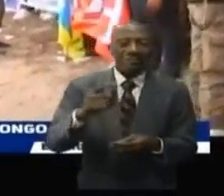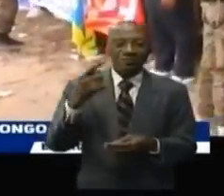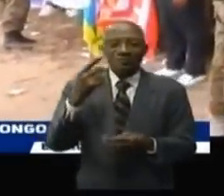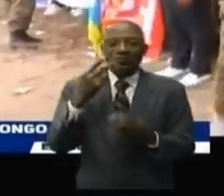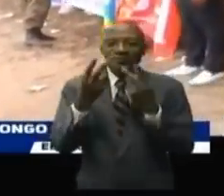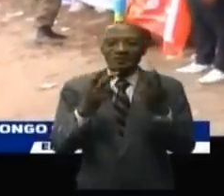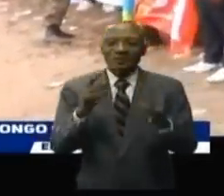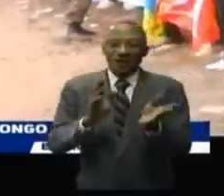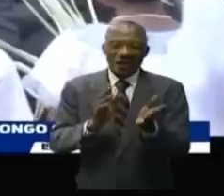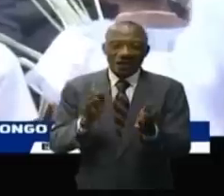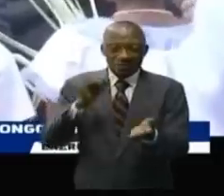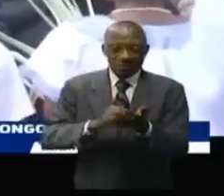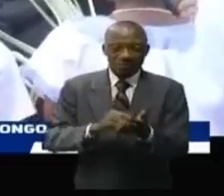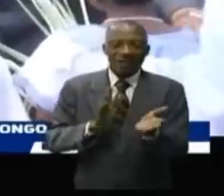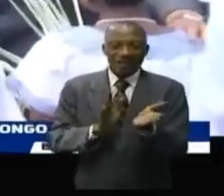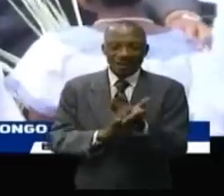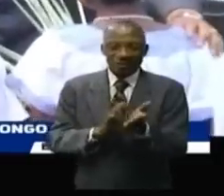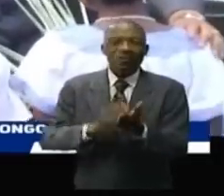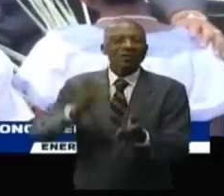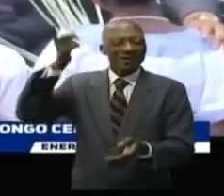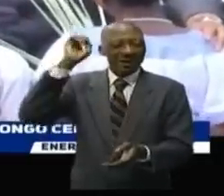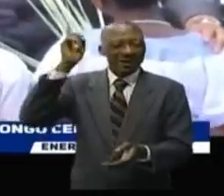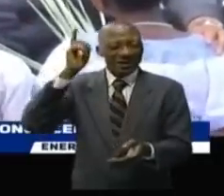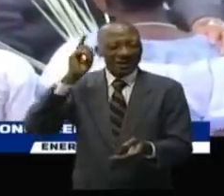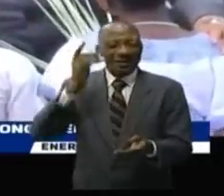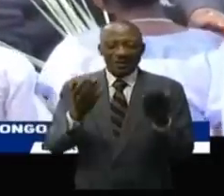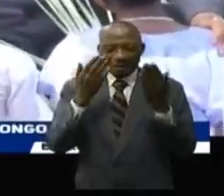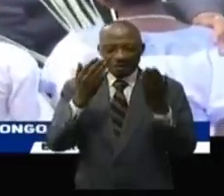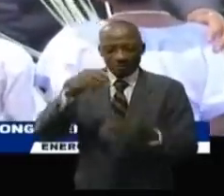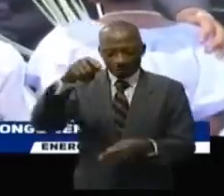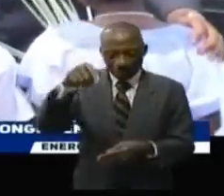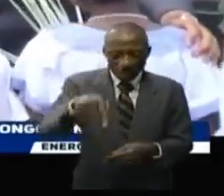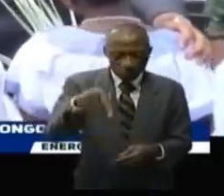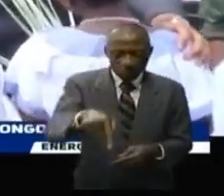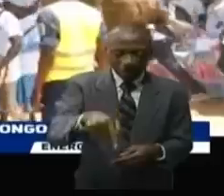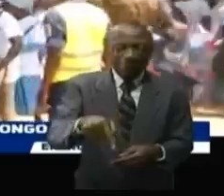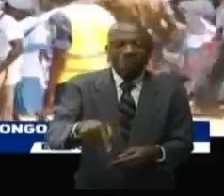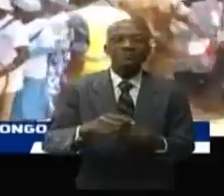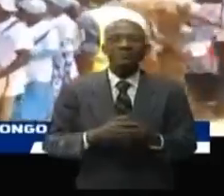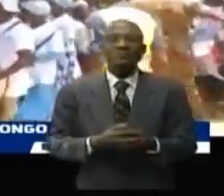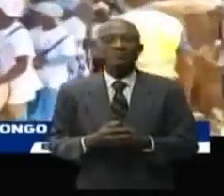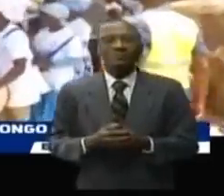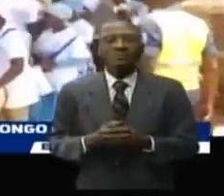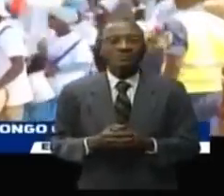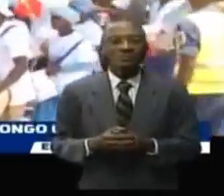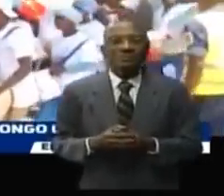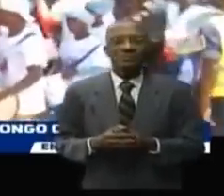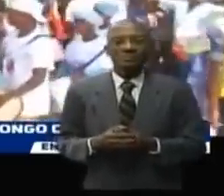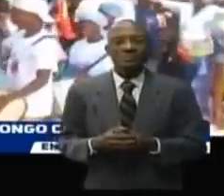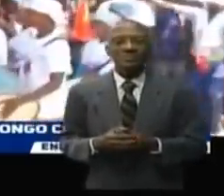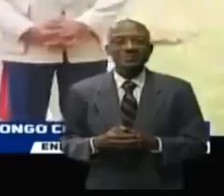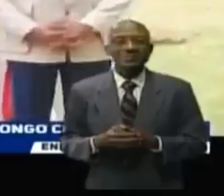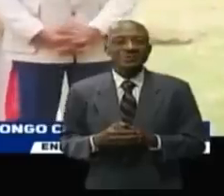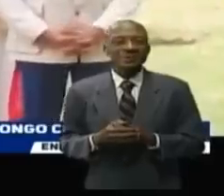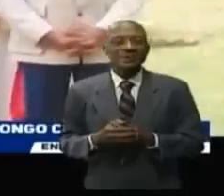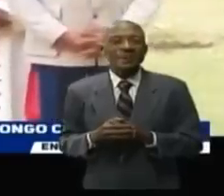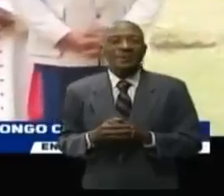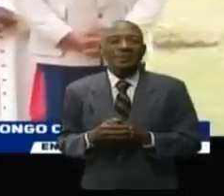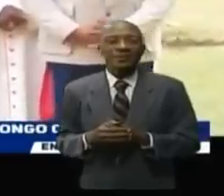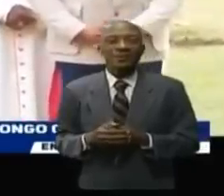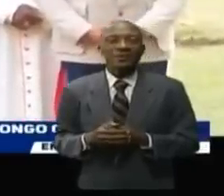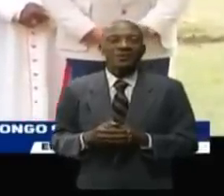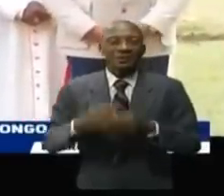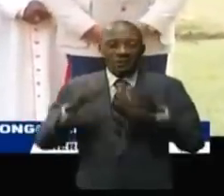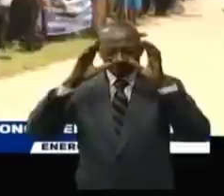cursus scolaire. La charité bien ordonnée commence par soi-même, dit-on. C'est dans cette cour pleine de monde que le président